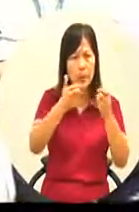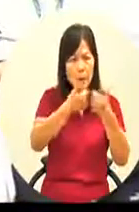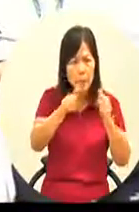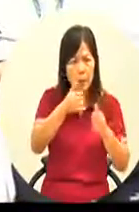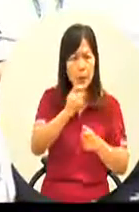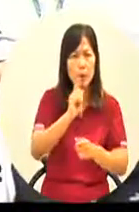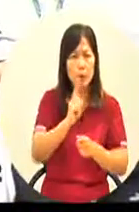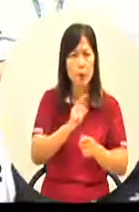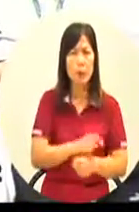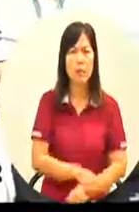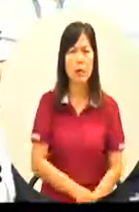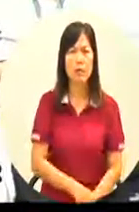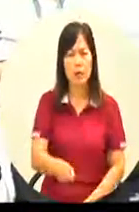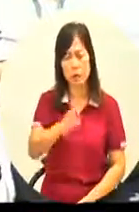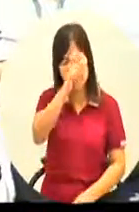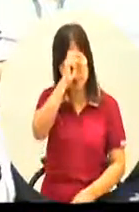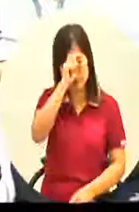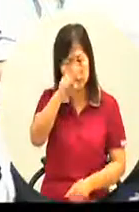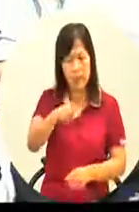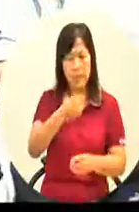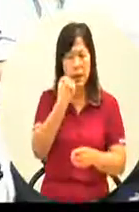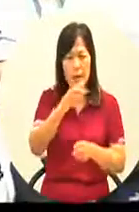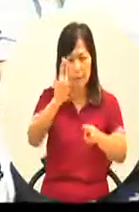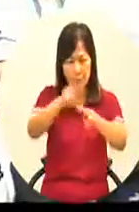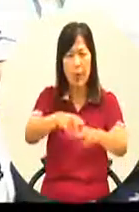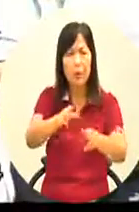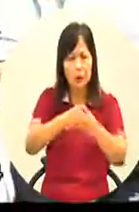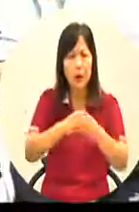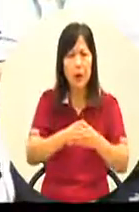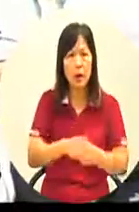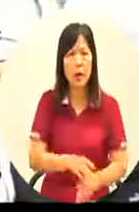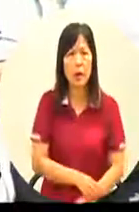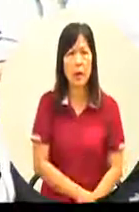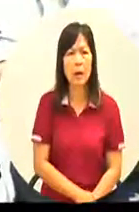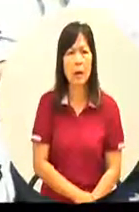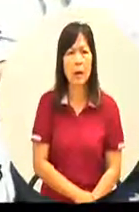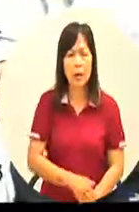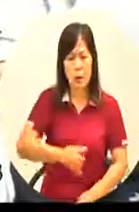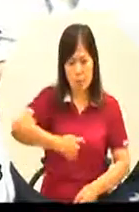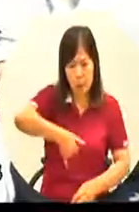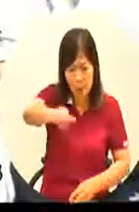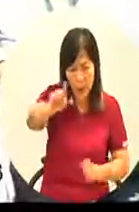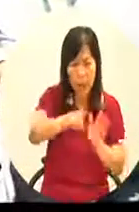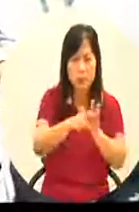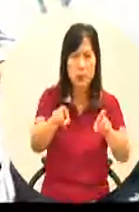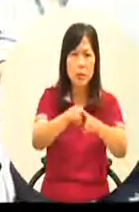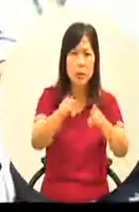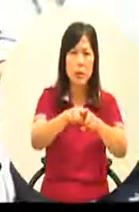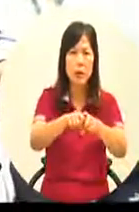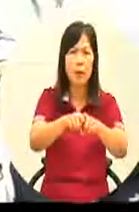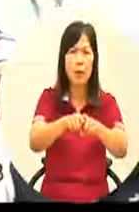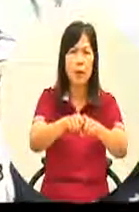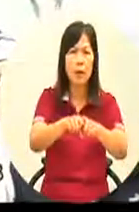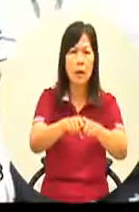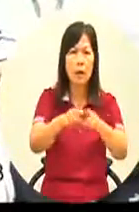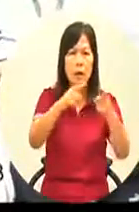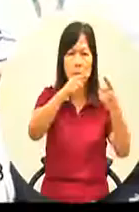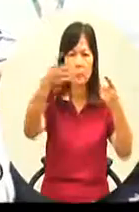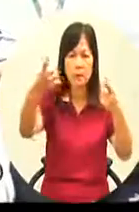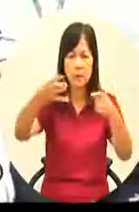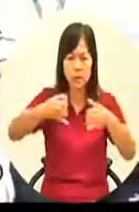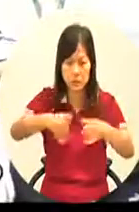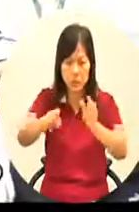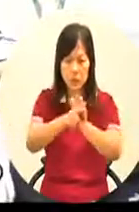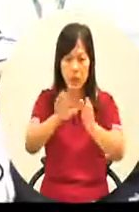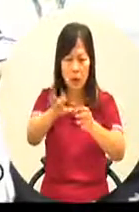是说在建议说这个能不能封起来，因为这样子它处理上可是平面机关一至四号啊，变成一个路冲